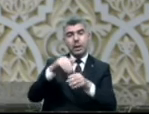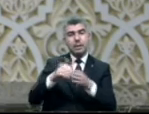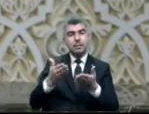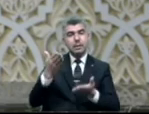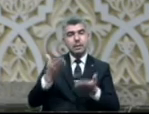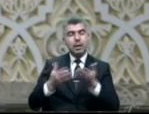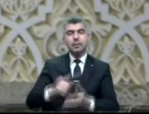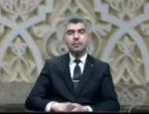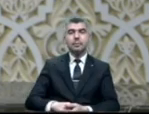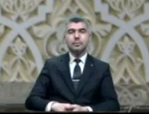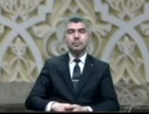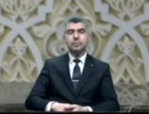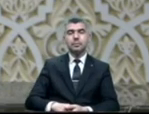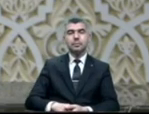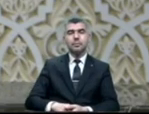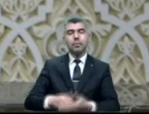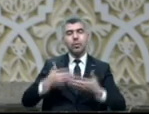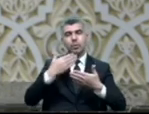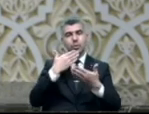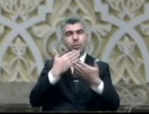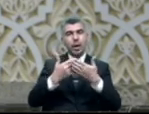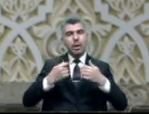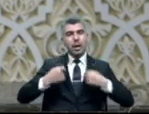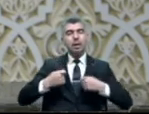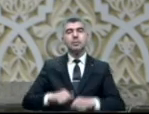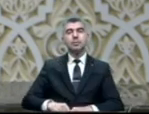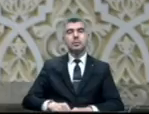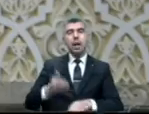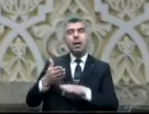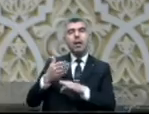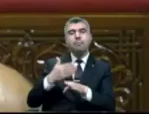الاستقلالي، سي خليل تفضل. شكرا سيد الرئيس. في البداية